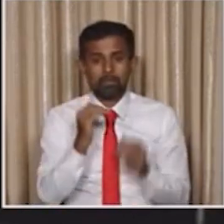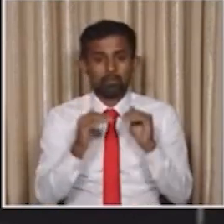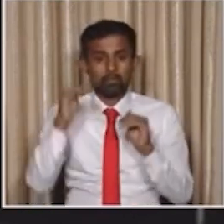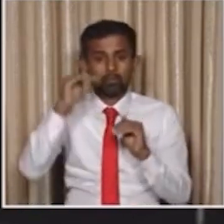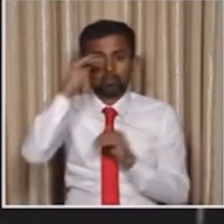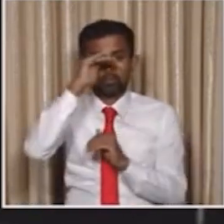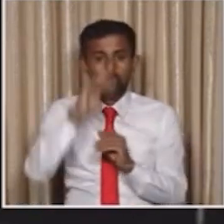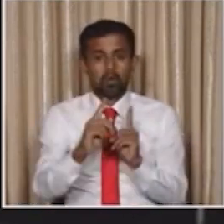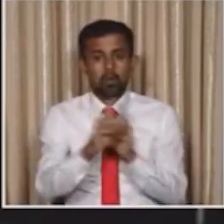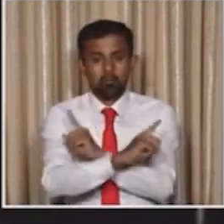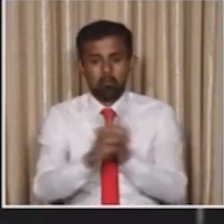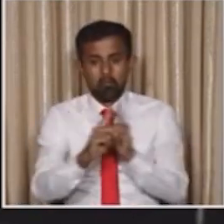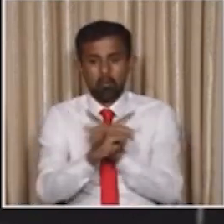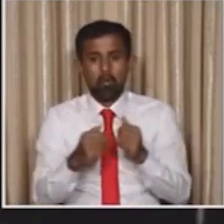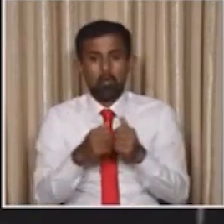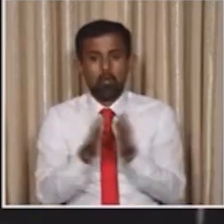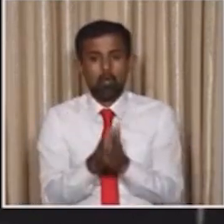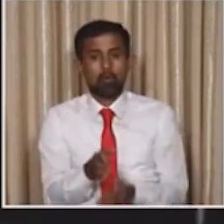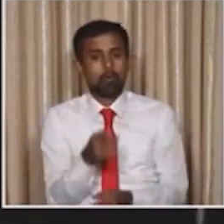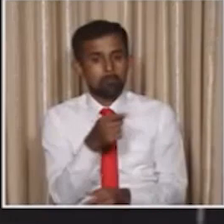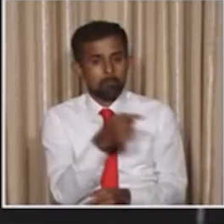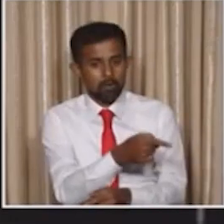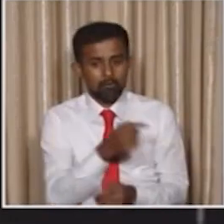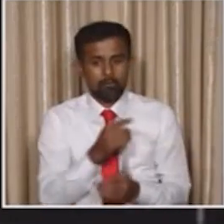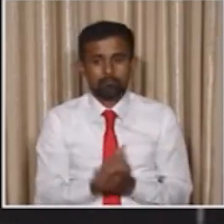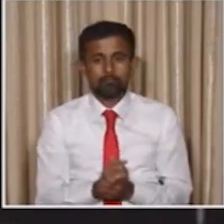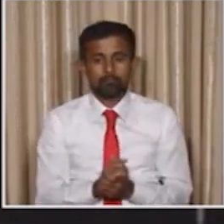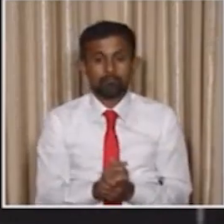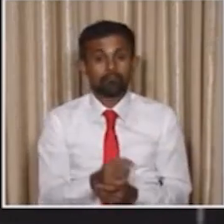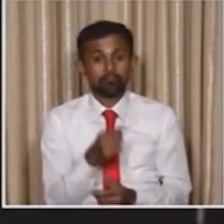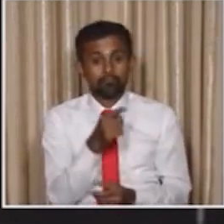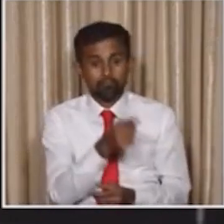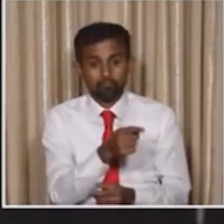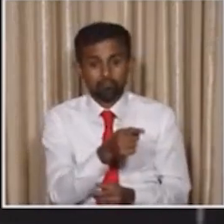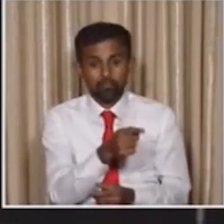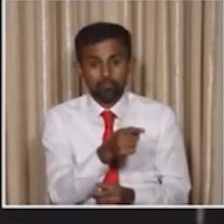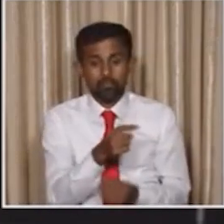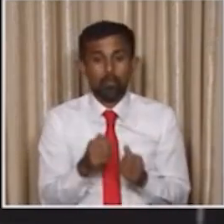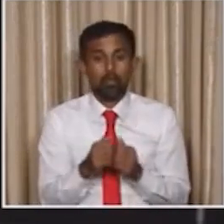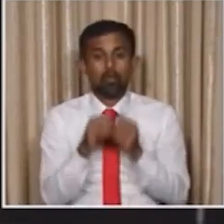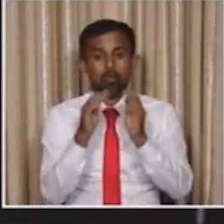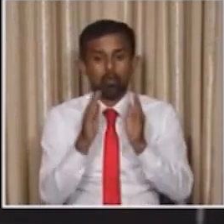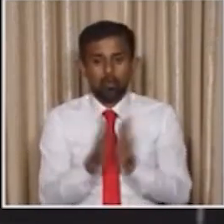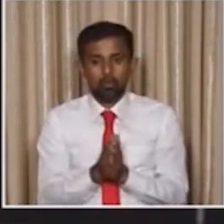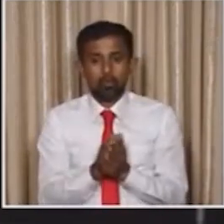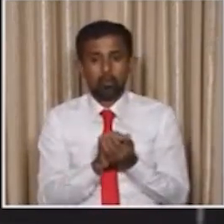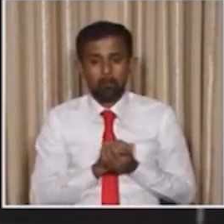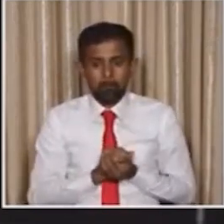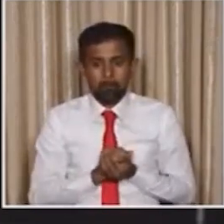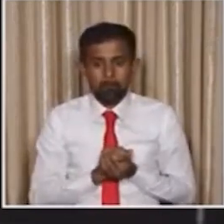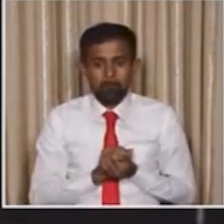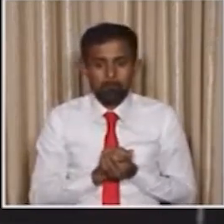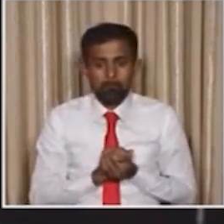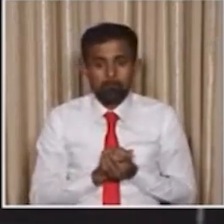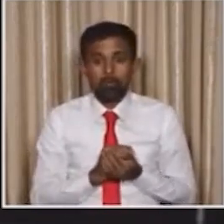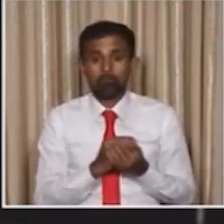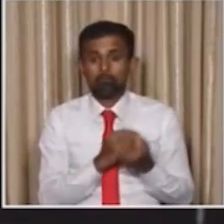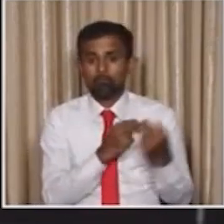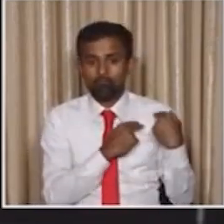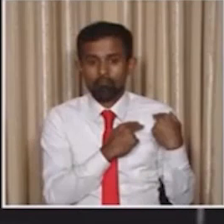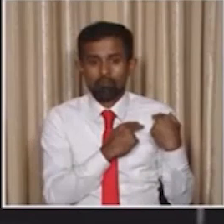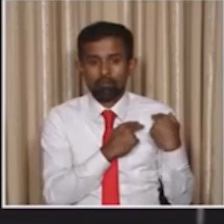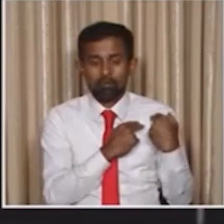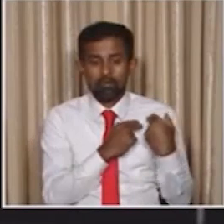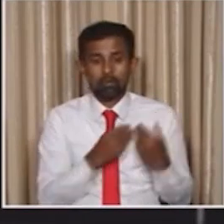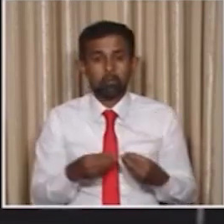වීම මාරු කිරීම සියල්ලම තියෙන්නේ මේ ආයතනයේ. එතකොට මේ ආයතනය නම් ඒ සියල්ල අතේ තියාගෙන හසුරවන්න හදන්නේ ඒකින්